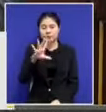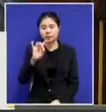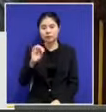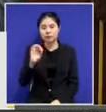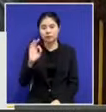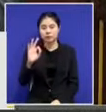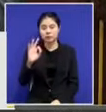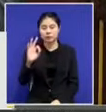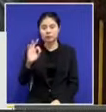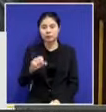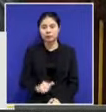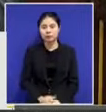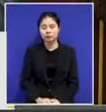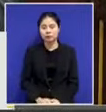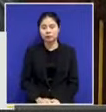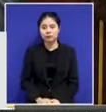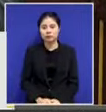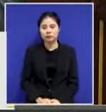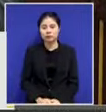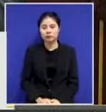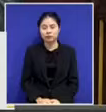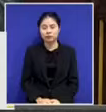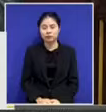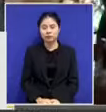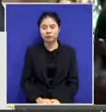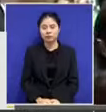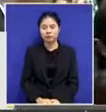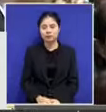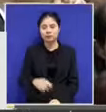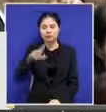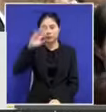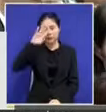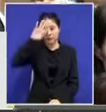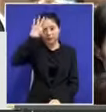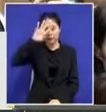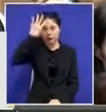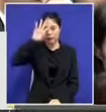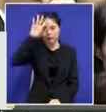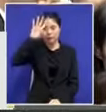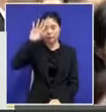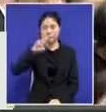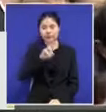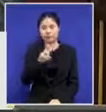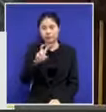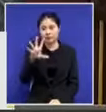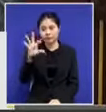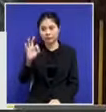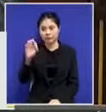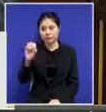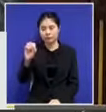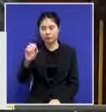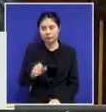289นางบุญลื่นศรีทะเลศ นายธนาธรจึงรุ่งเรืองกิจค่ะ